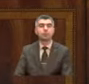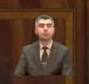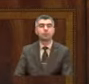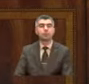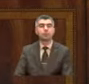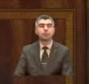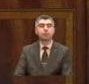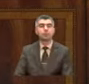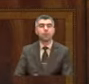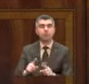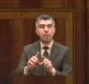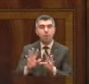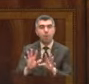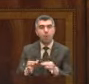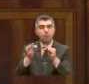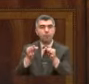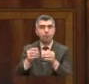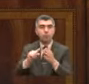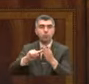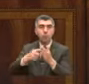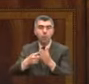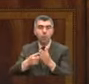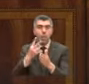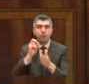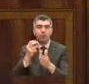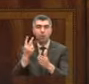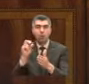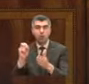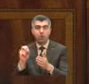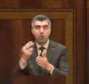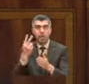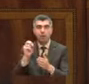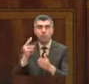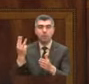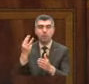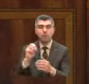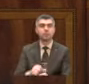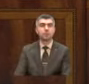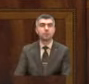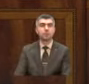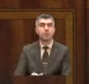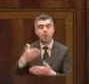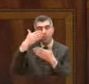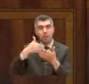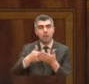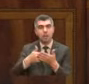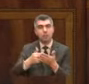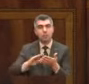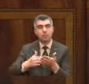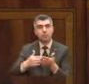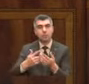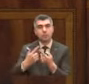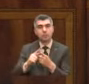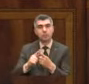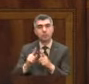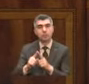إنتاج الكهرباء كجزء من المخطط الكهربائي 2020-2030. مؤهلات المغرب بالنسبة للطاقة النظيفة تتطلب تنويع